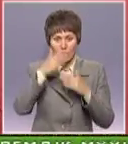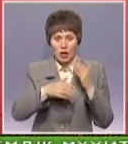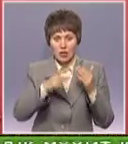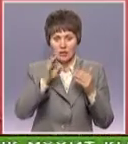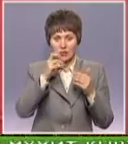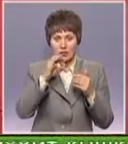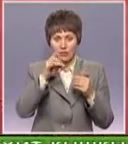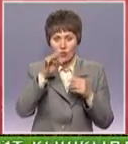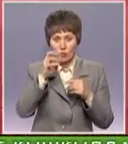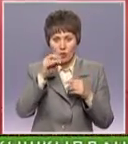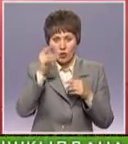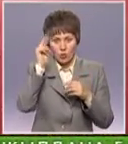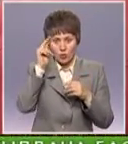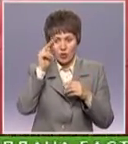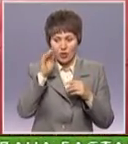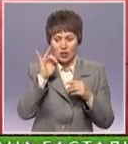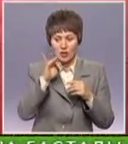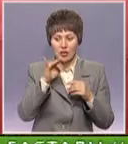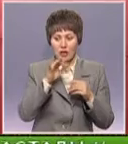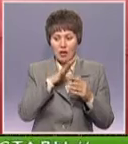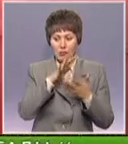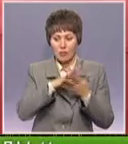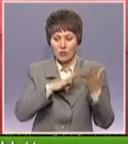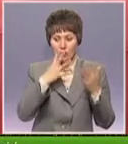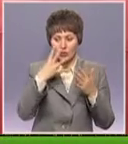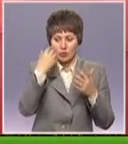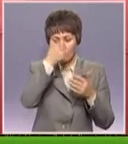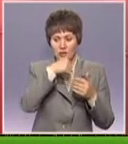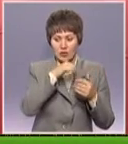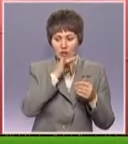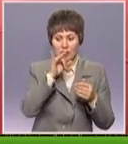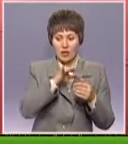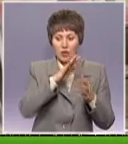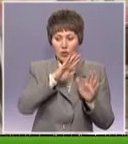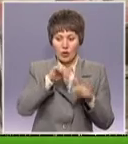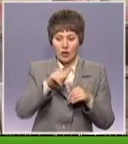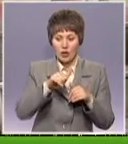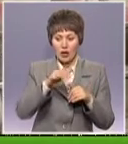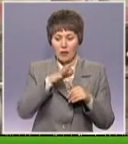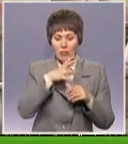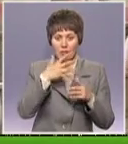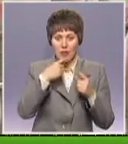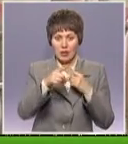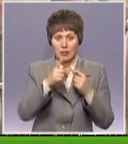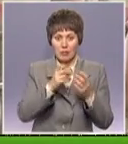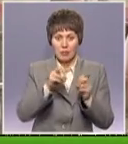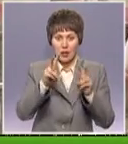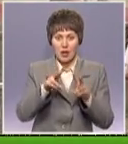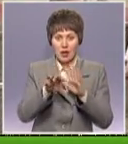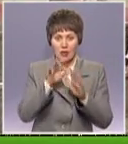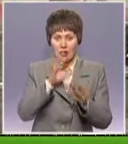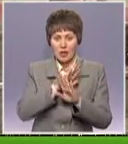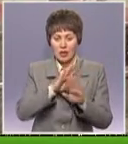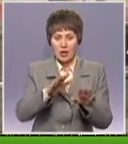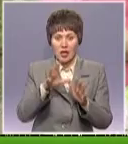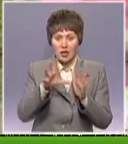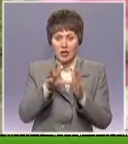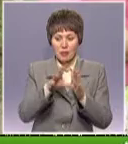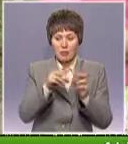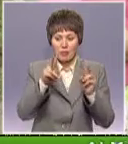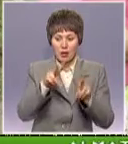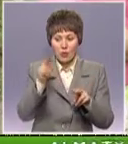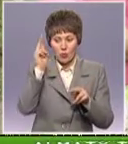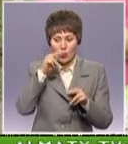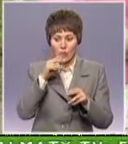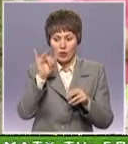Эйнштейн формуласын жаттап, тоқсымдарын жалғап 4 жылдай уақытын сарып еткен соң, төл мамандығынан өзге салаға сырғып кеткен емес. Энергетик мамандығы бойынша